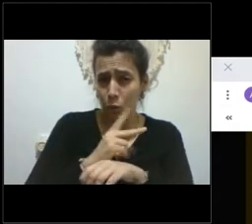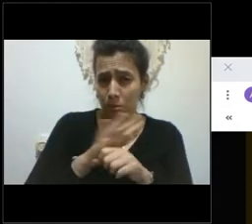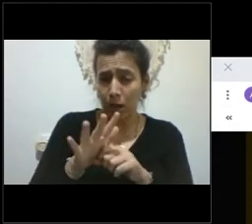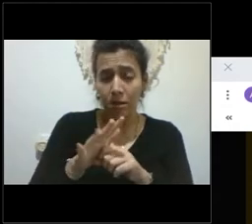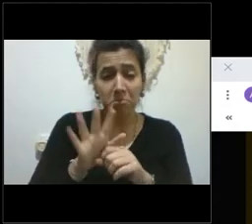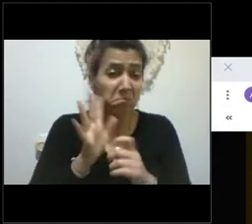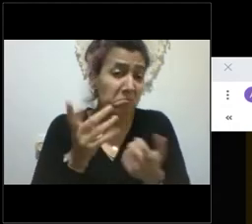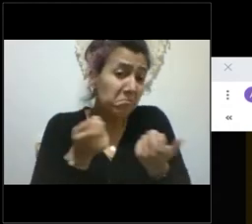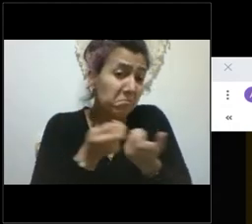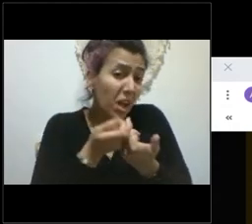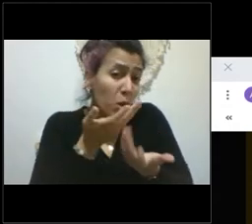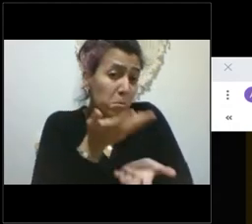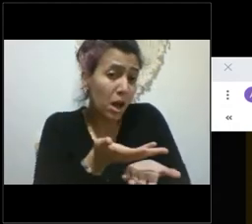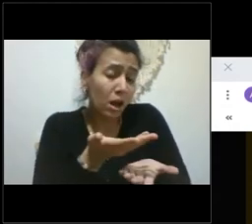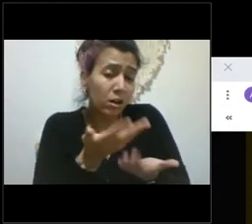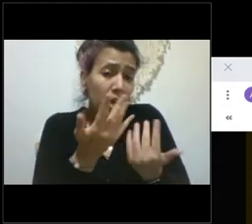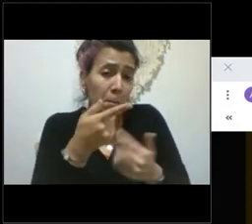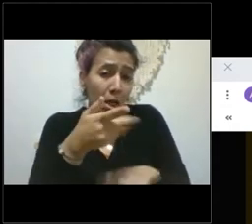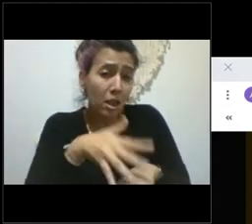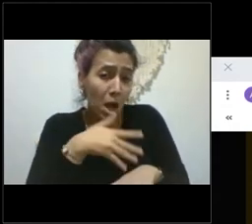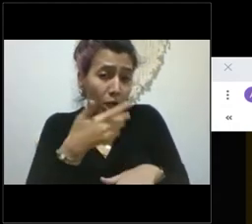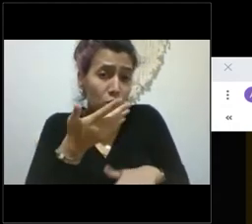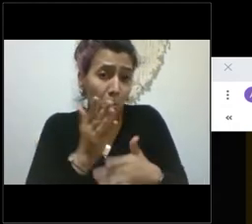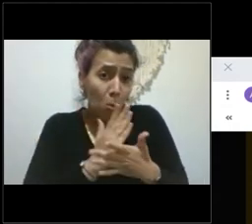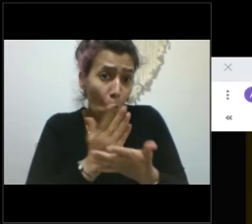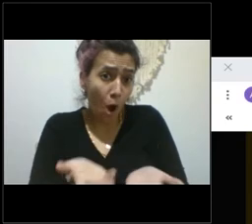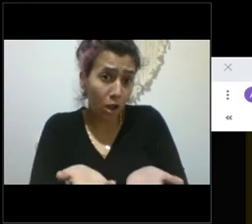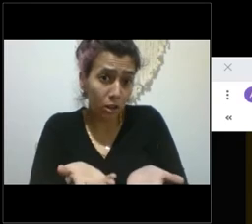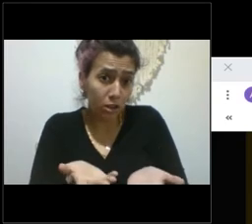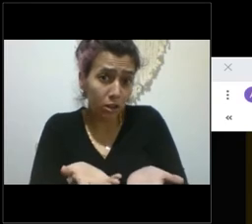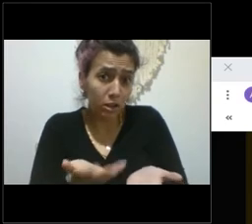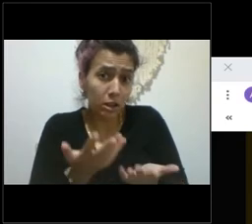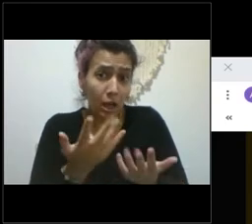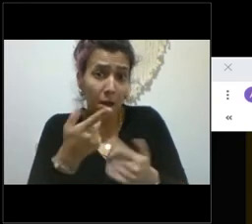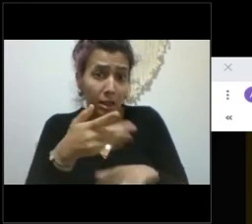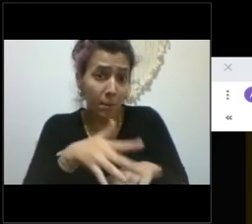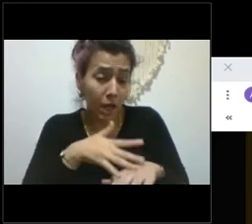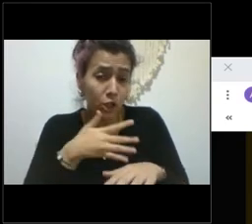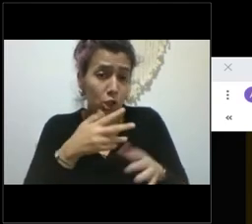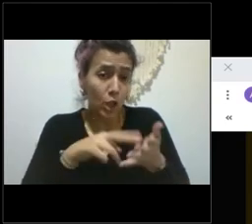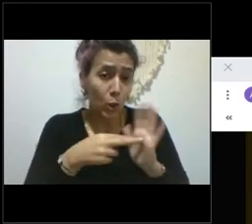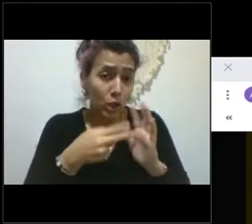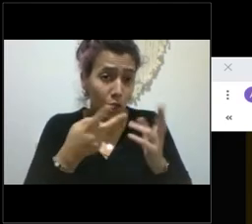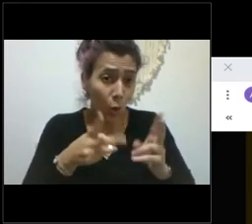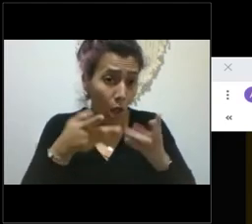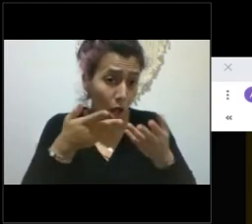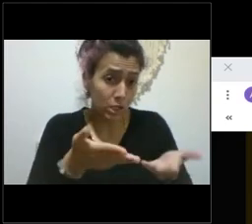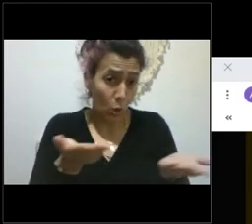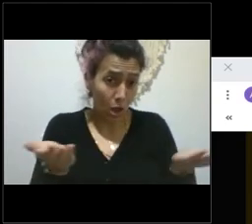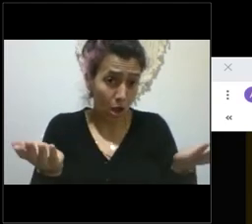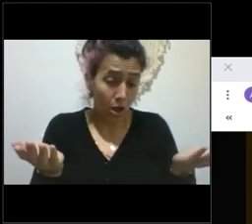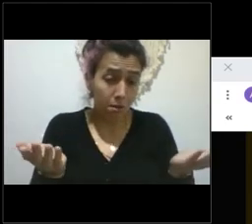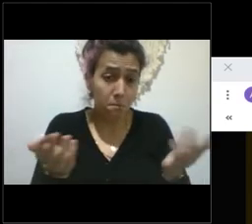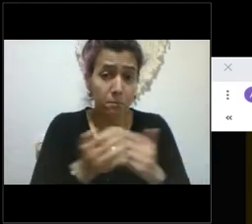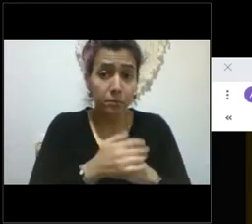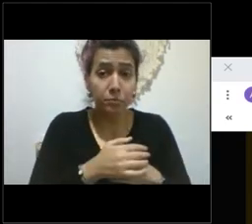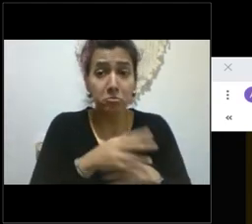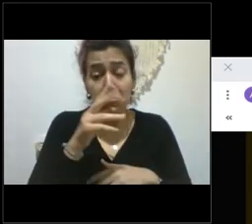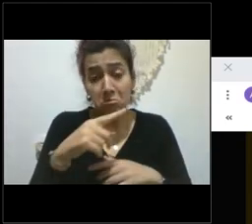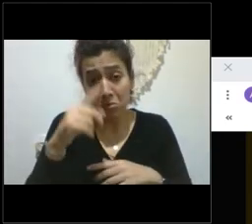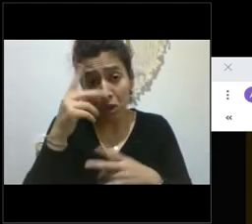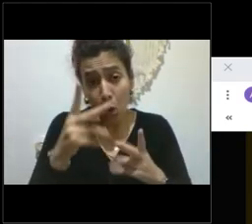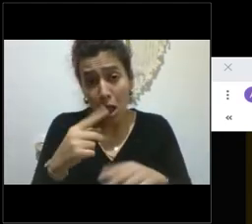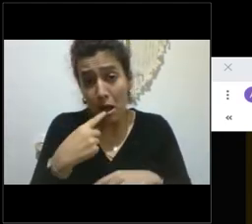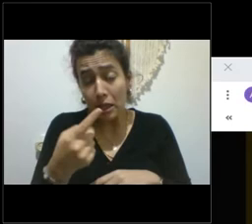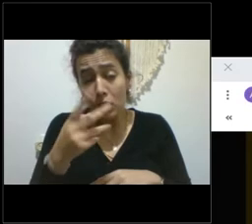מרגיש מוכן, תלוי בכמה אתה חושב שהתוכנית הזו יכולה לעזור לך. אני יכול להגיד שיש חבר'ה שעבדו איתי